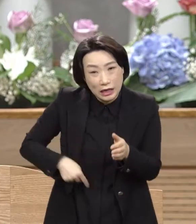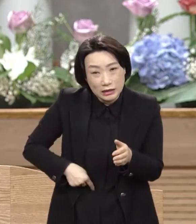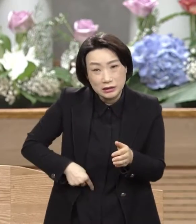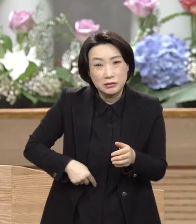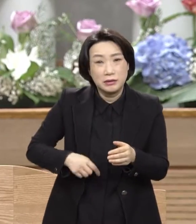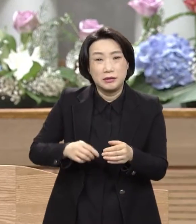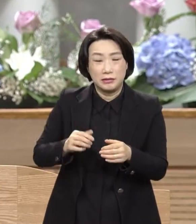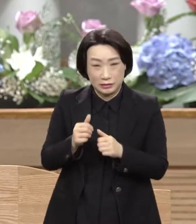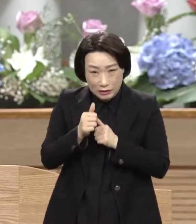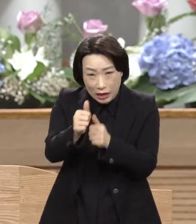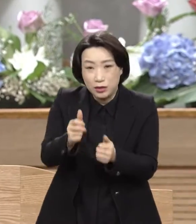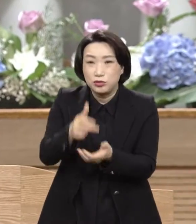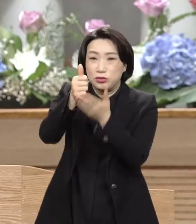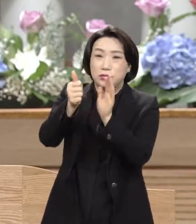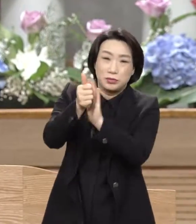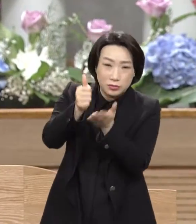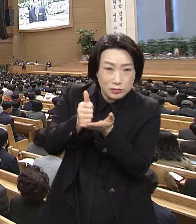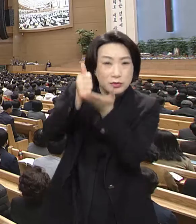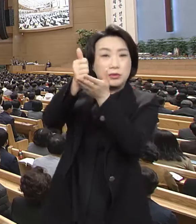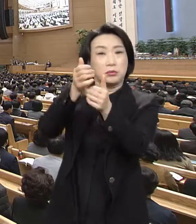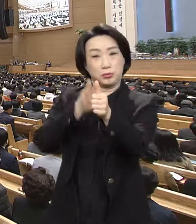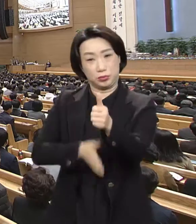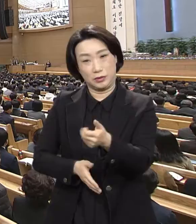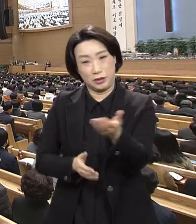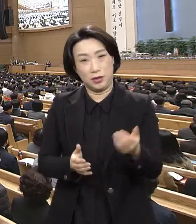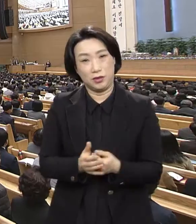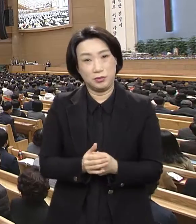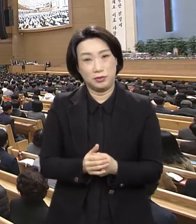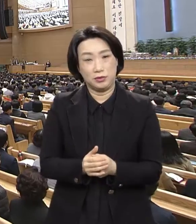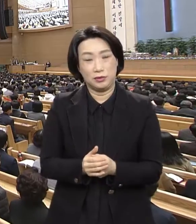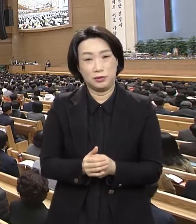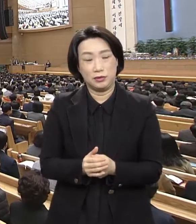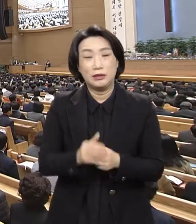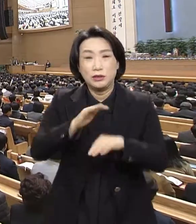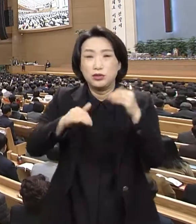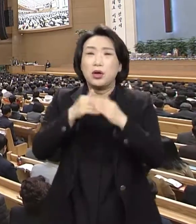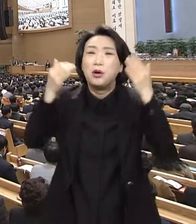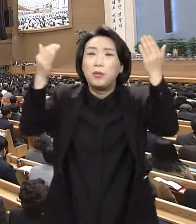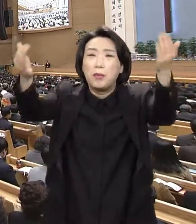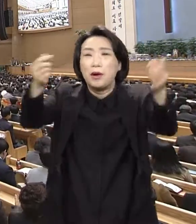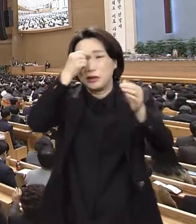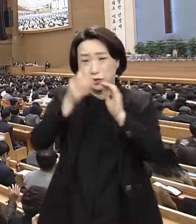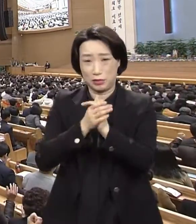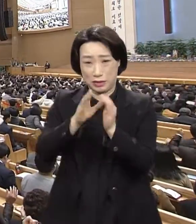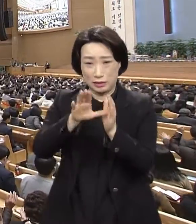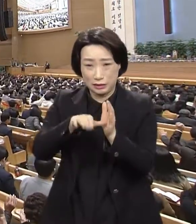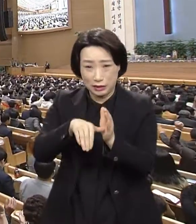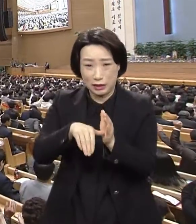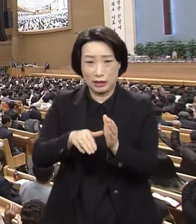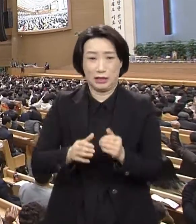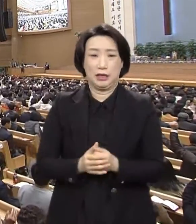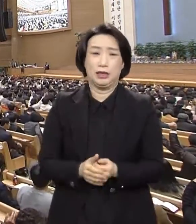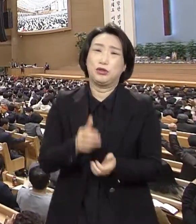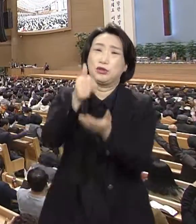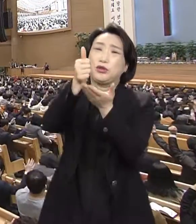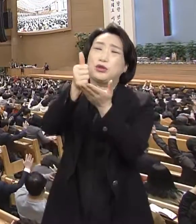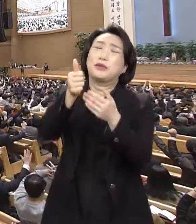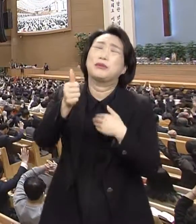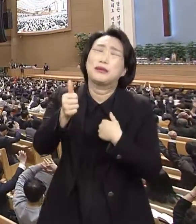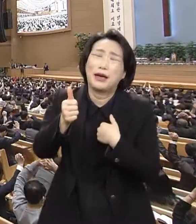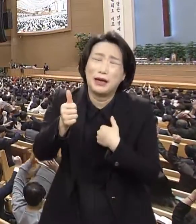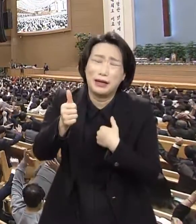신앙생심에 맞춰 주님을 대우하기를 바랍니다. 두 손 번쩍 들고 주님,